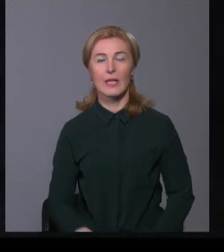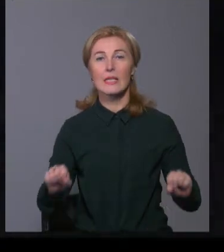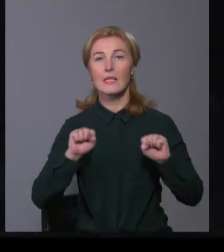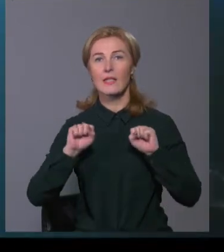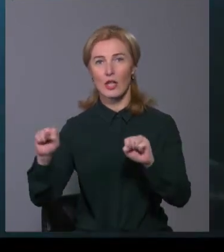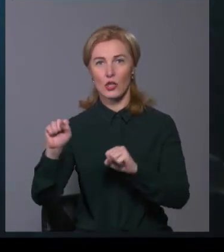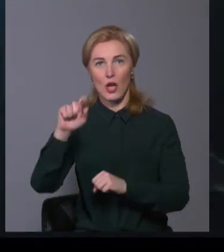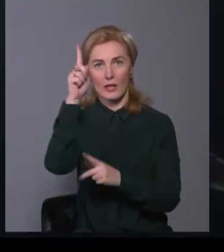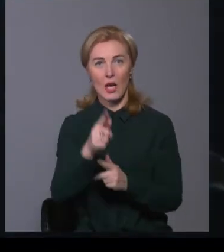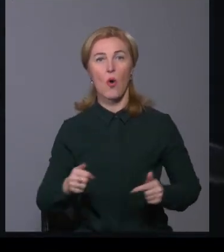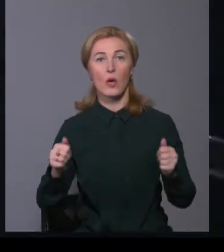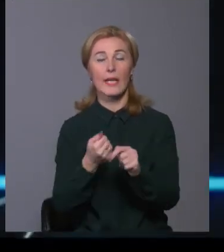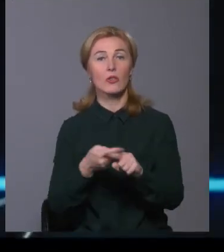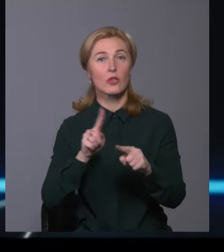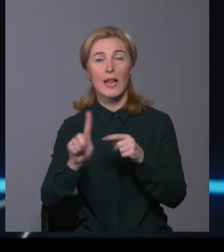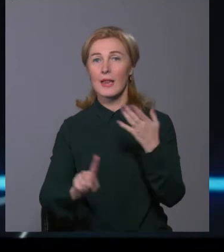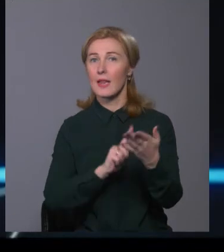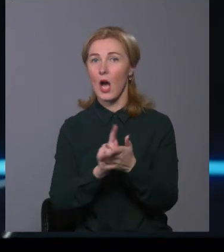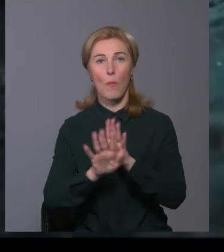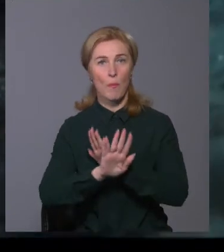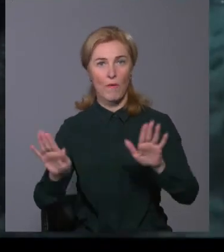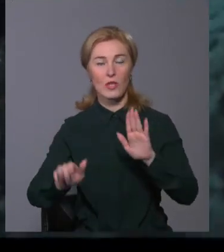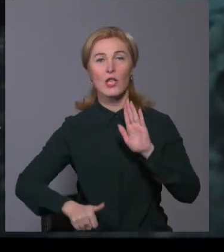Захищати країну – це не обов'язок, а честь.